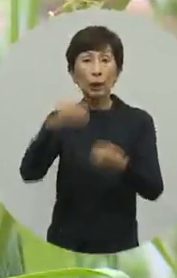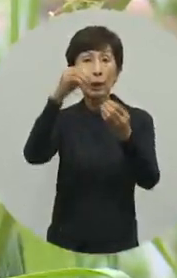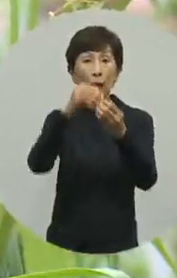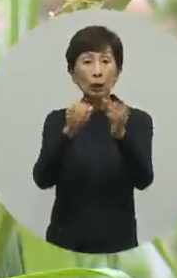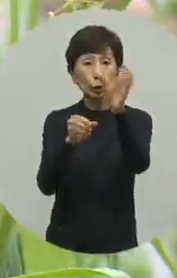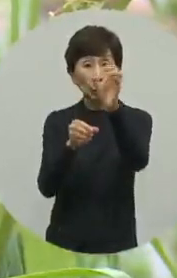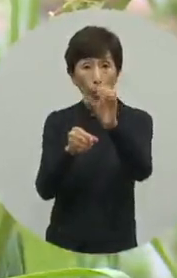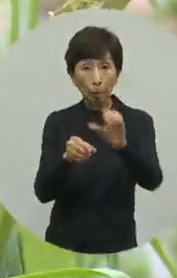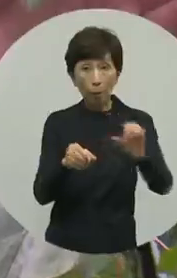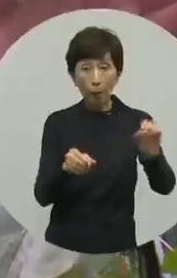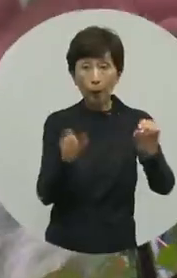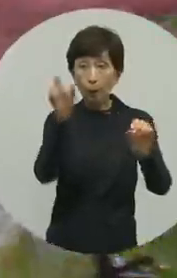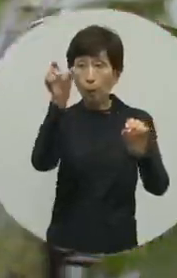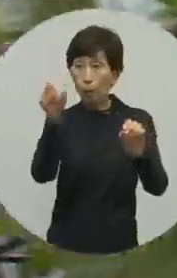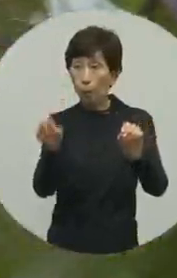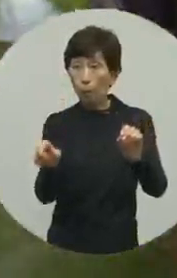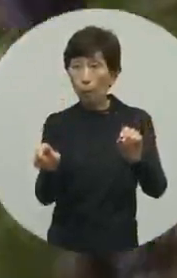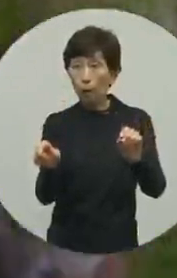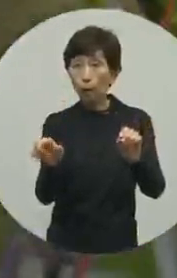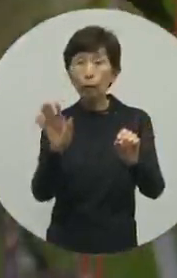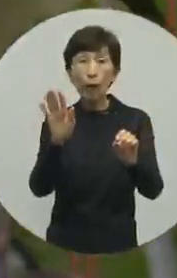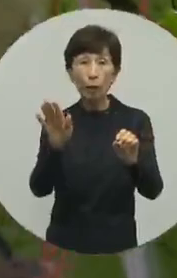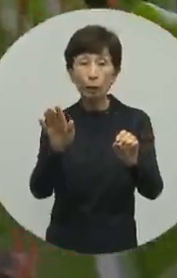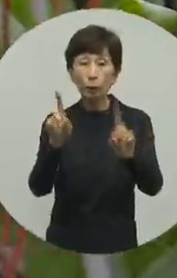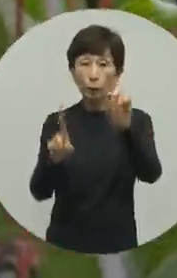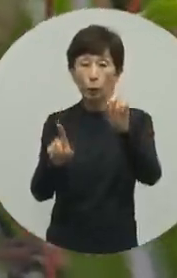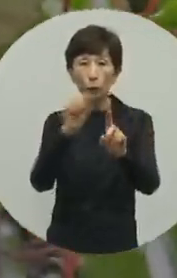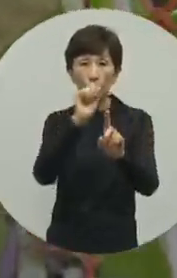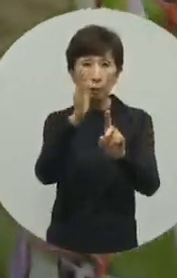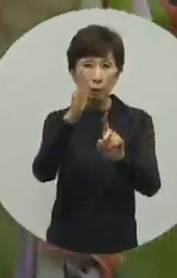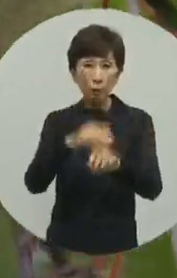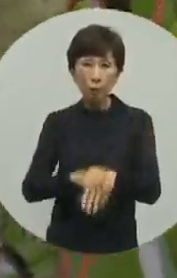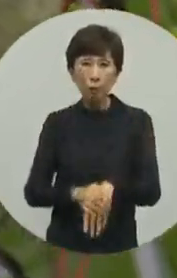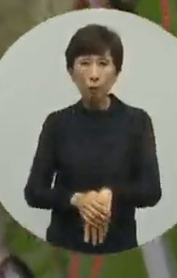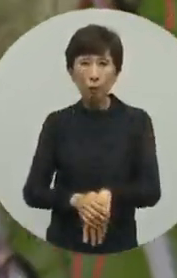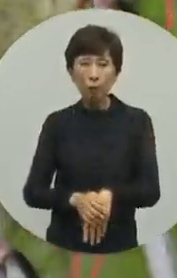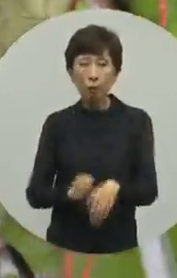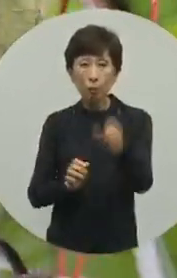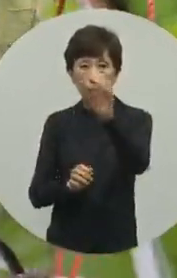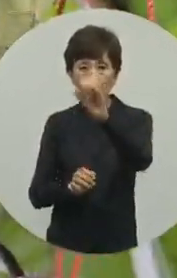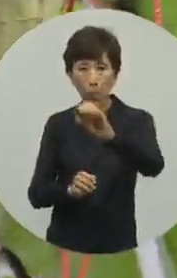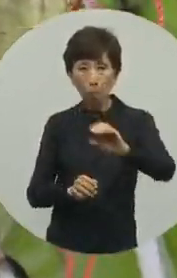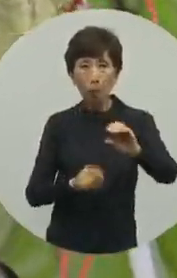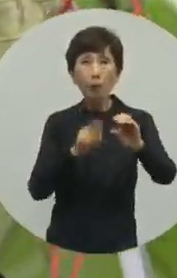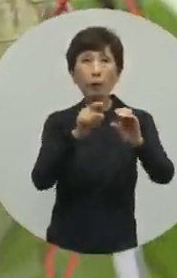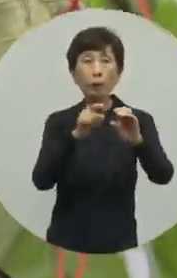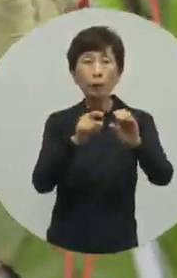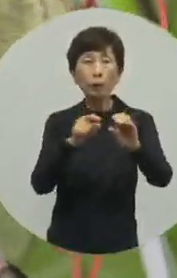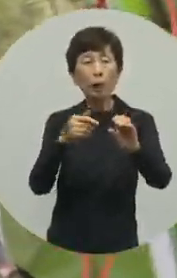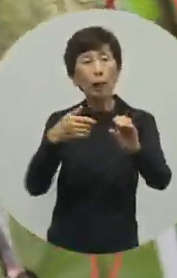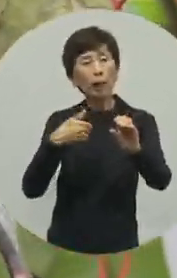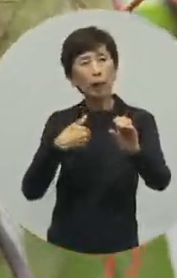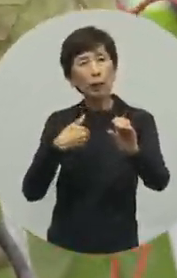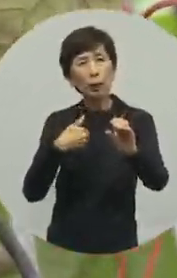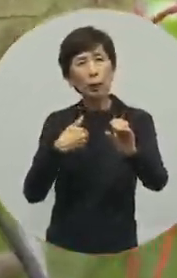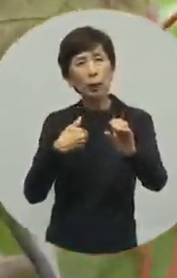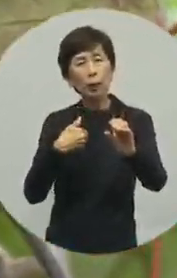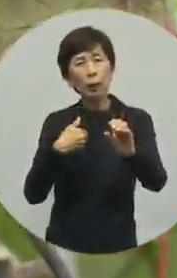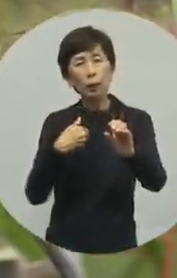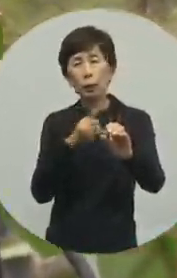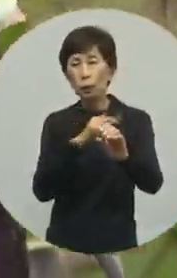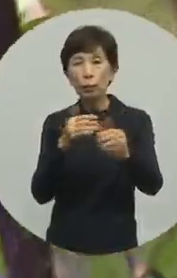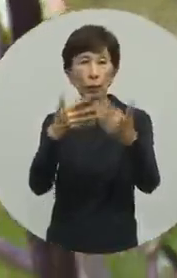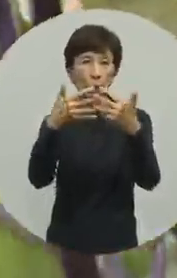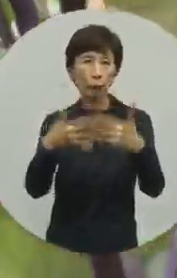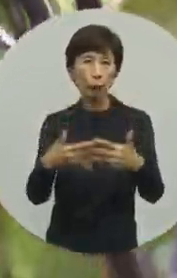とまっすぐのってどっちがいいとかあるんです か？お尻が曲がってるナスはやっぱ栄養、いろんな条件があ